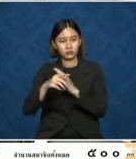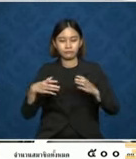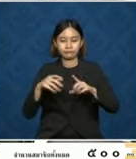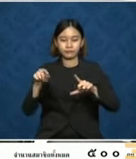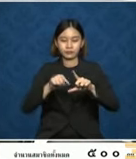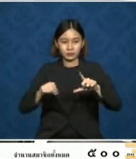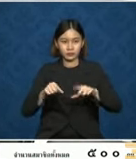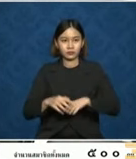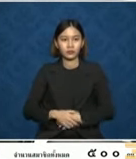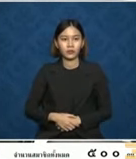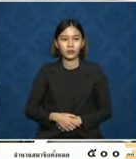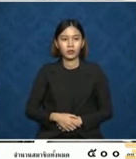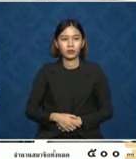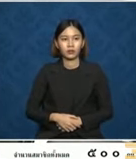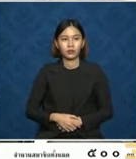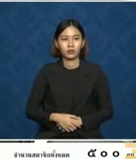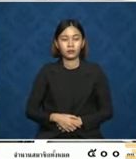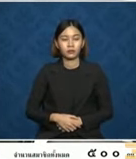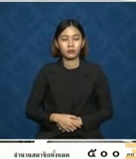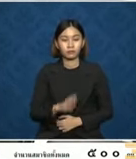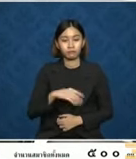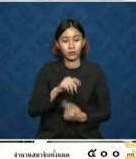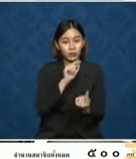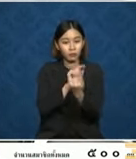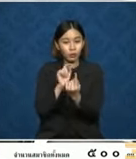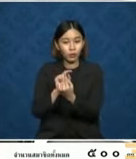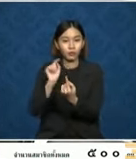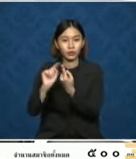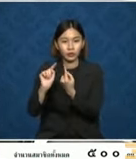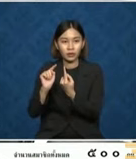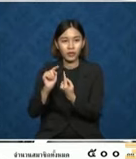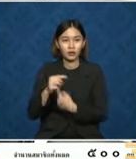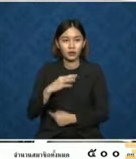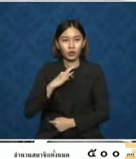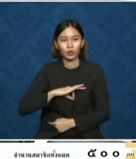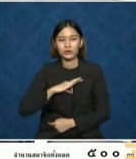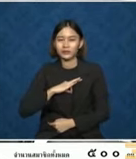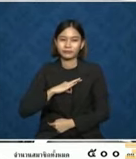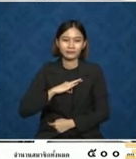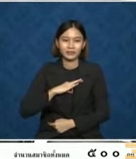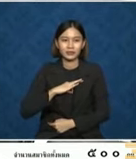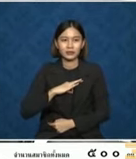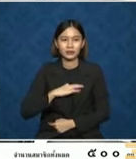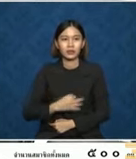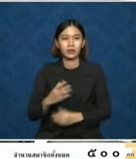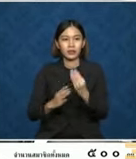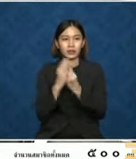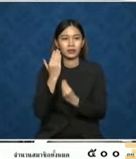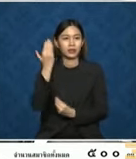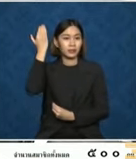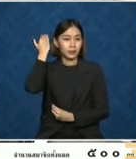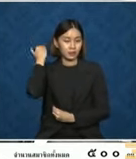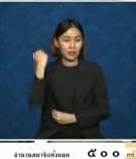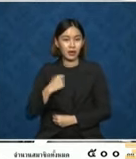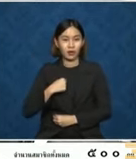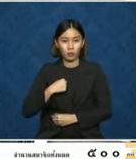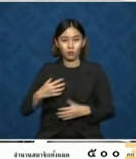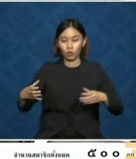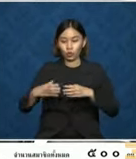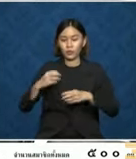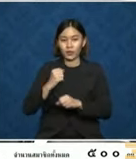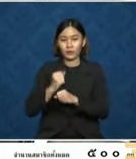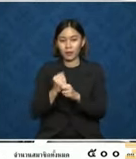ลครับท่านประธานครับท่านเคยพบกับเหตุการณ์ที่ทำให้ท่านขมคอไหมฮะเมื่ออาทิตย์ที่ผ่านมาครับและก่อนหน้านี้ทางผมและคณะ